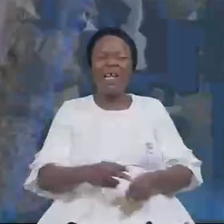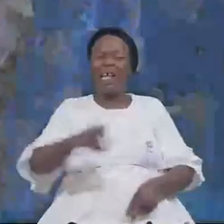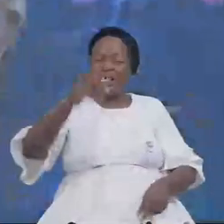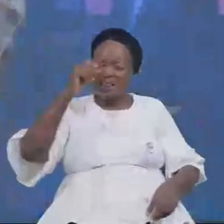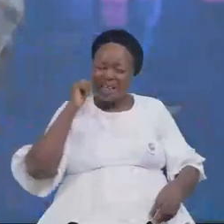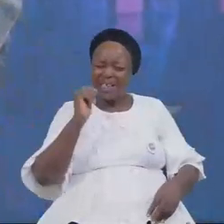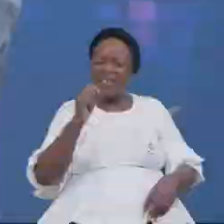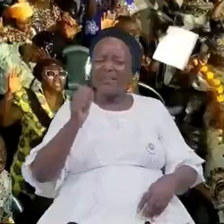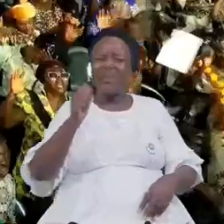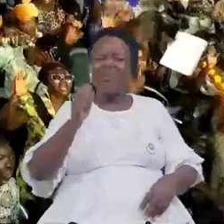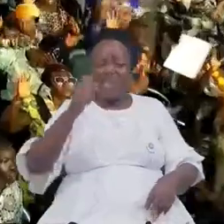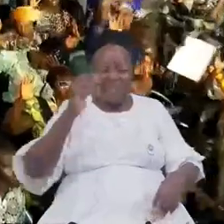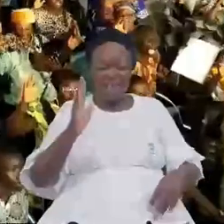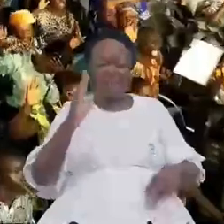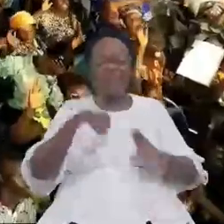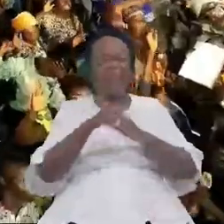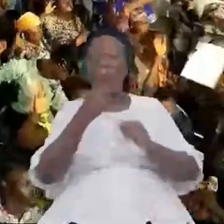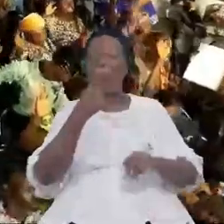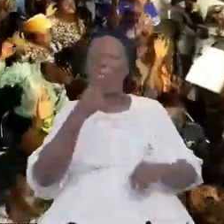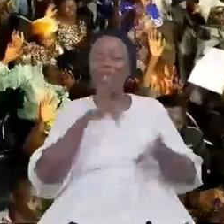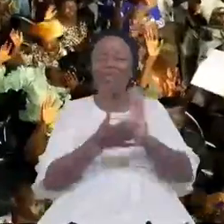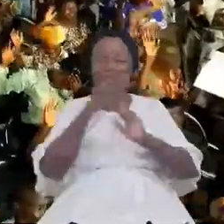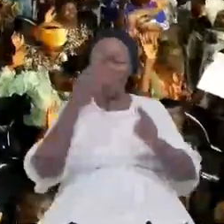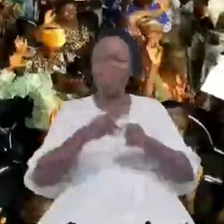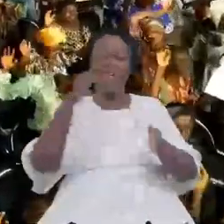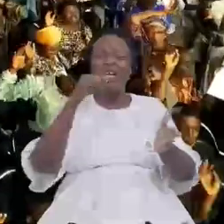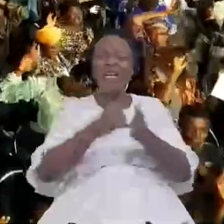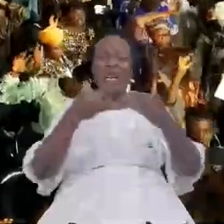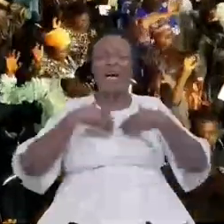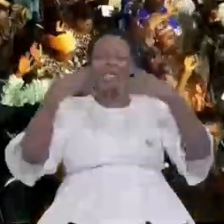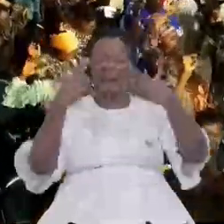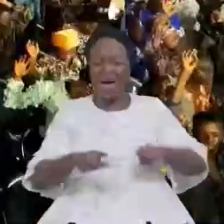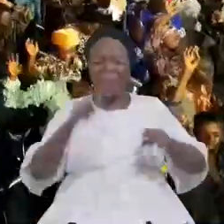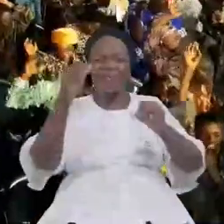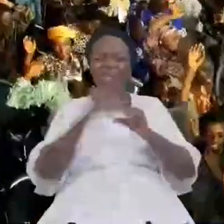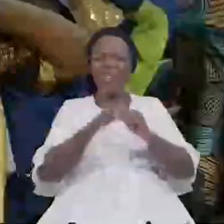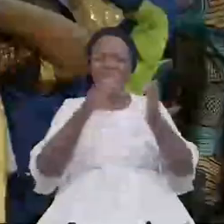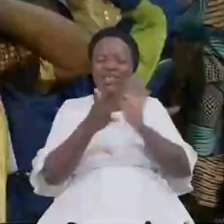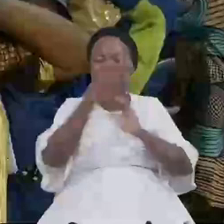est dans ta bouche. C'est fait au nom de Jésus-Christ.